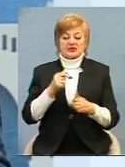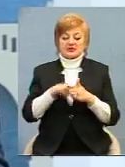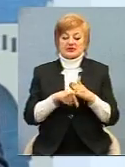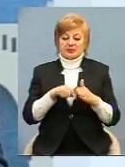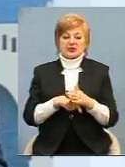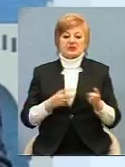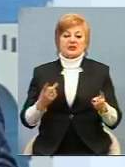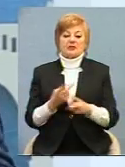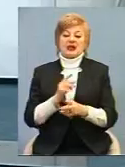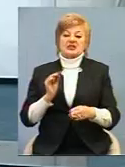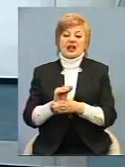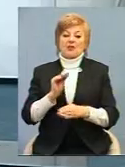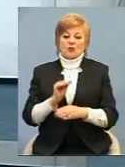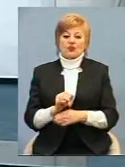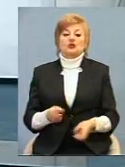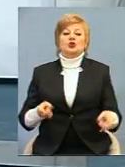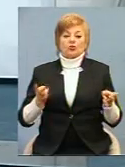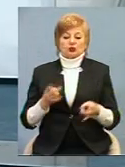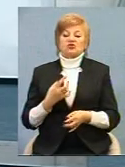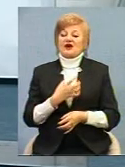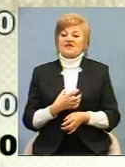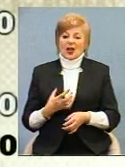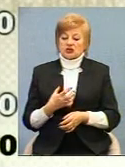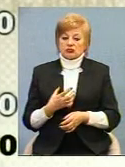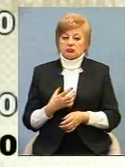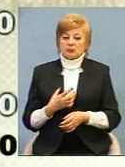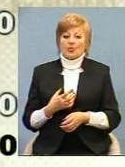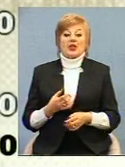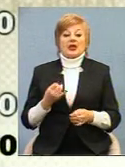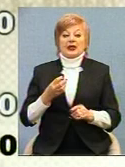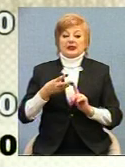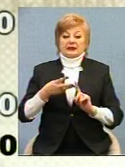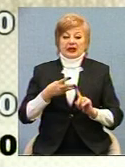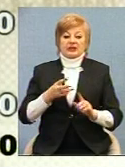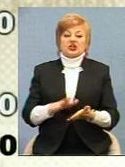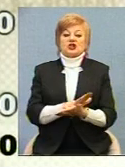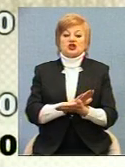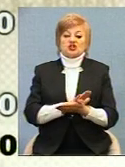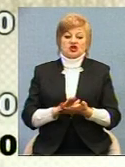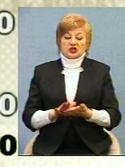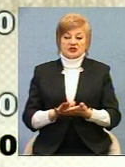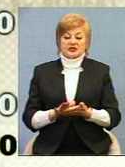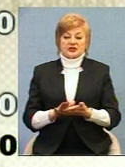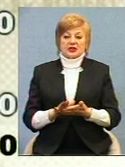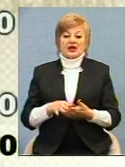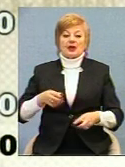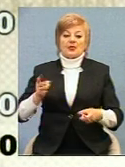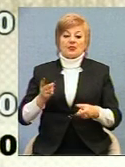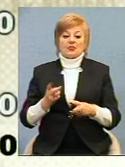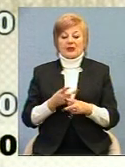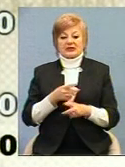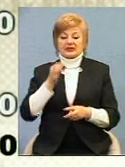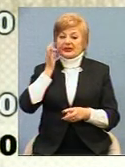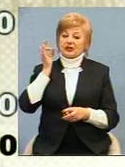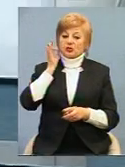без наповнення. А потребуємо вагомого. Ну і третім ставимо чисте і зауважуємо без